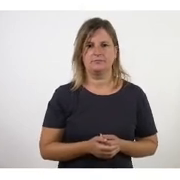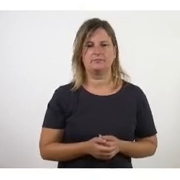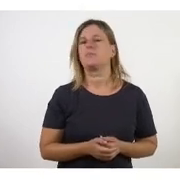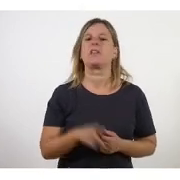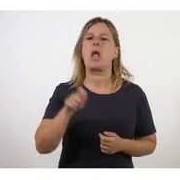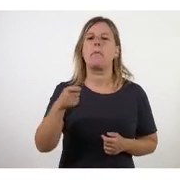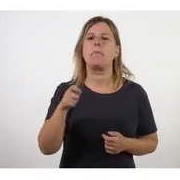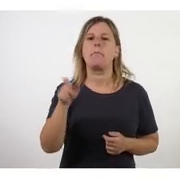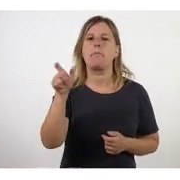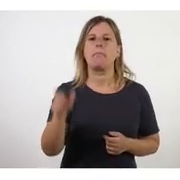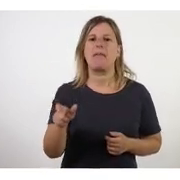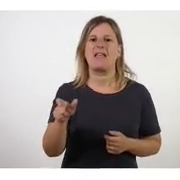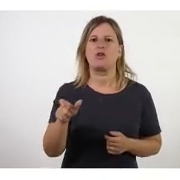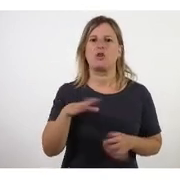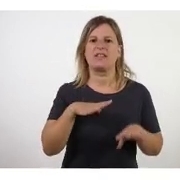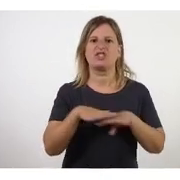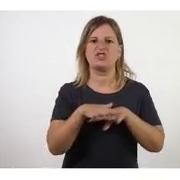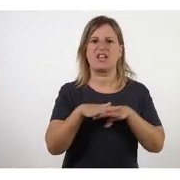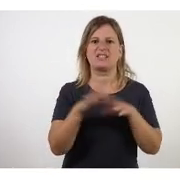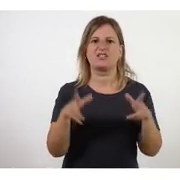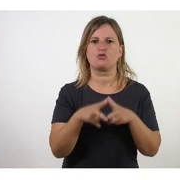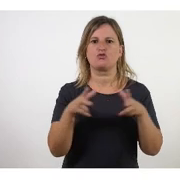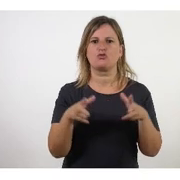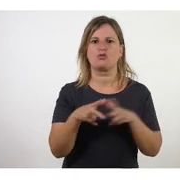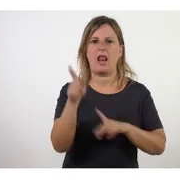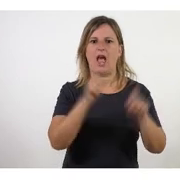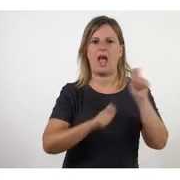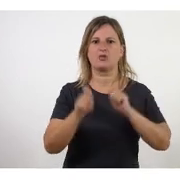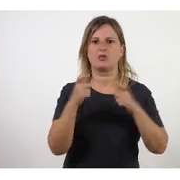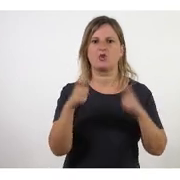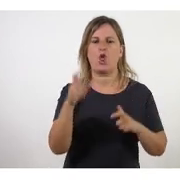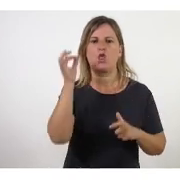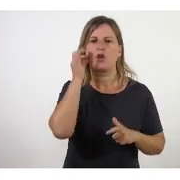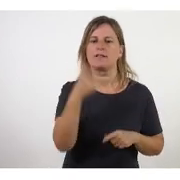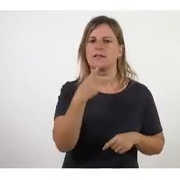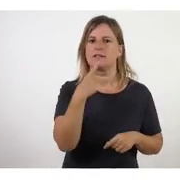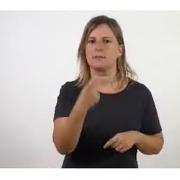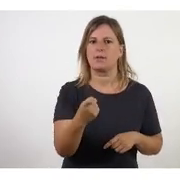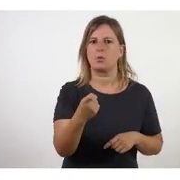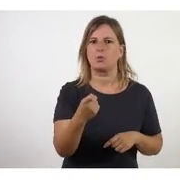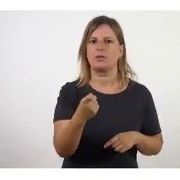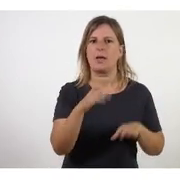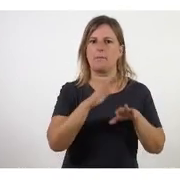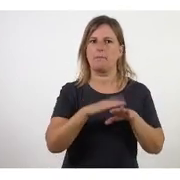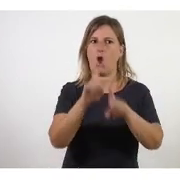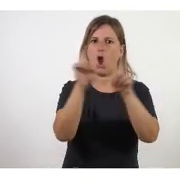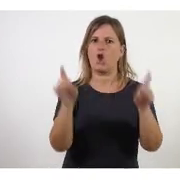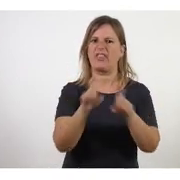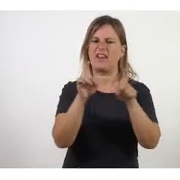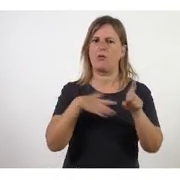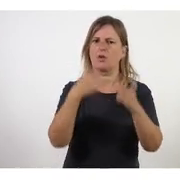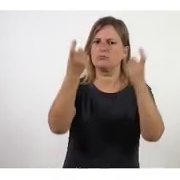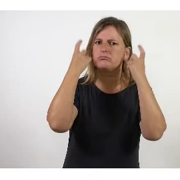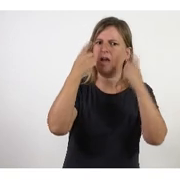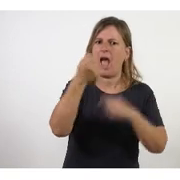Pedro, de xarxes socials de l'Associació de Dones, crec que és, ens pregunta si per ordinador ens pots recomanar alguna